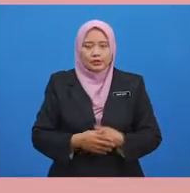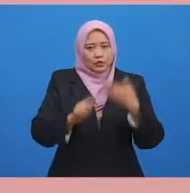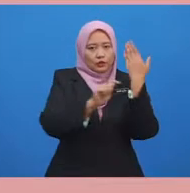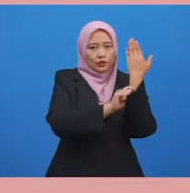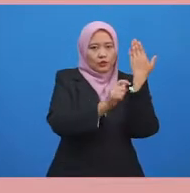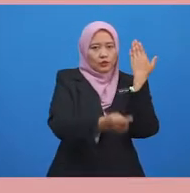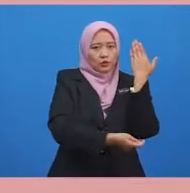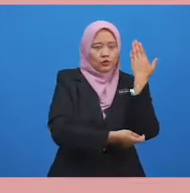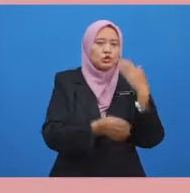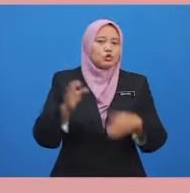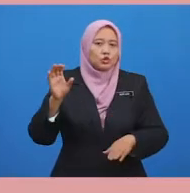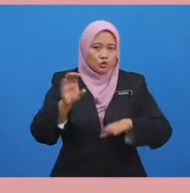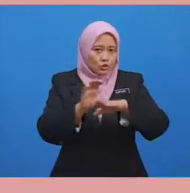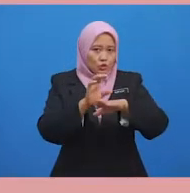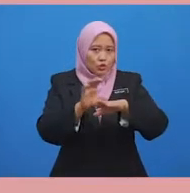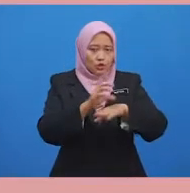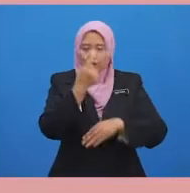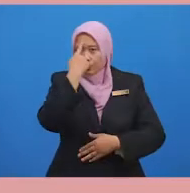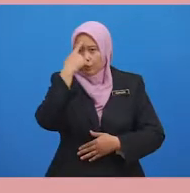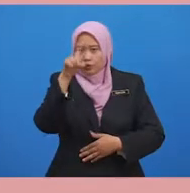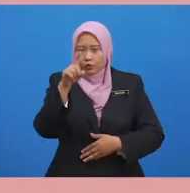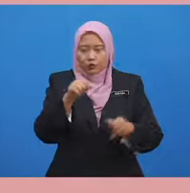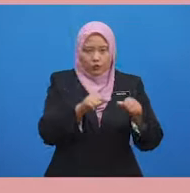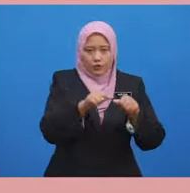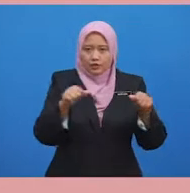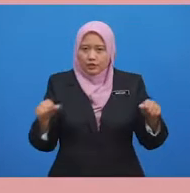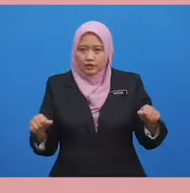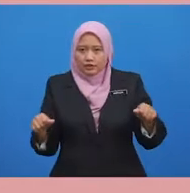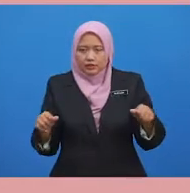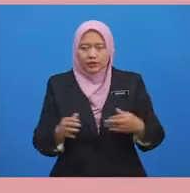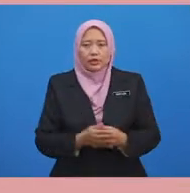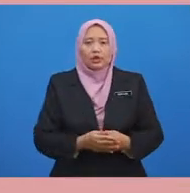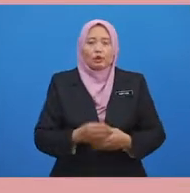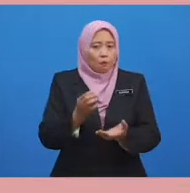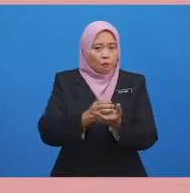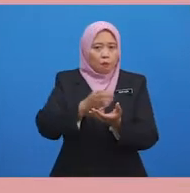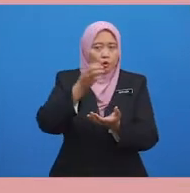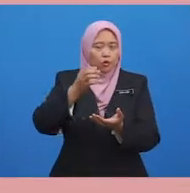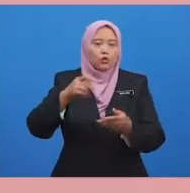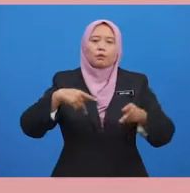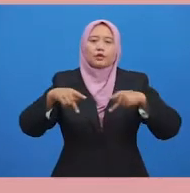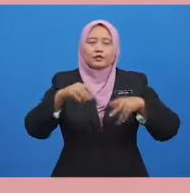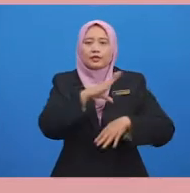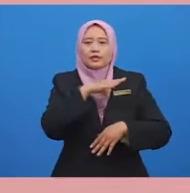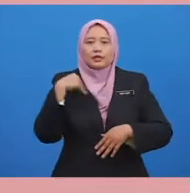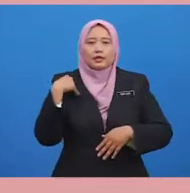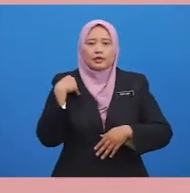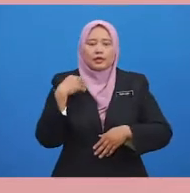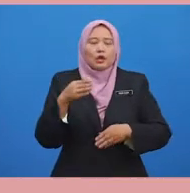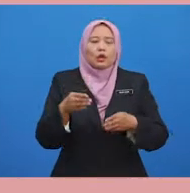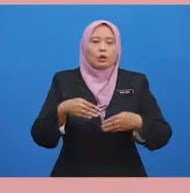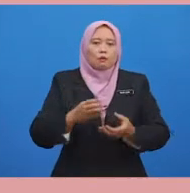Tong coklat pula untuk asingkan botol plastik dan botol kaca.